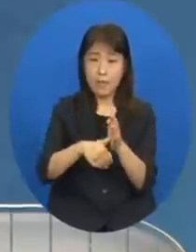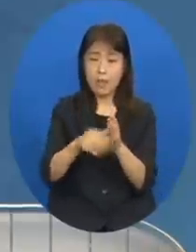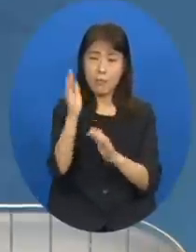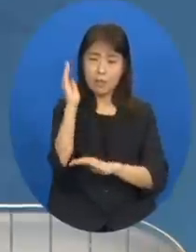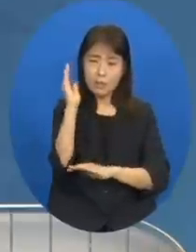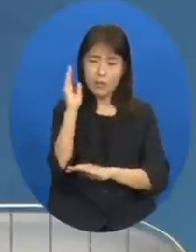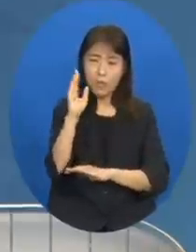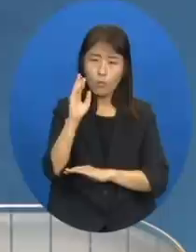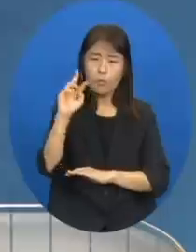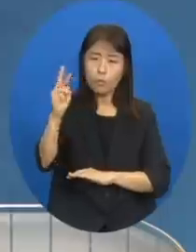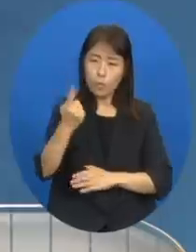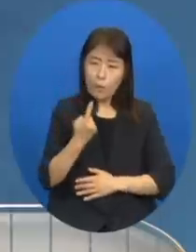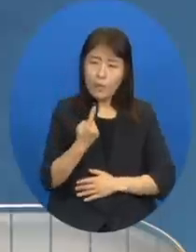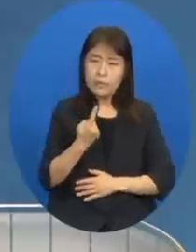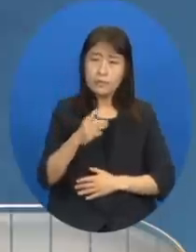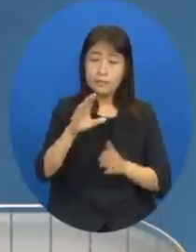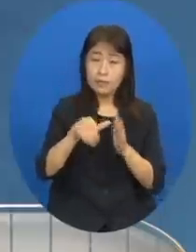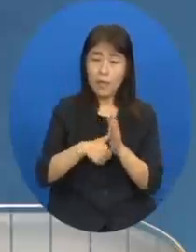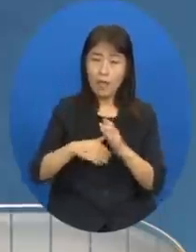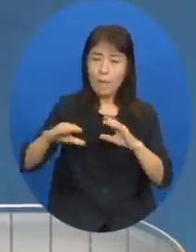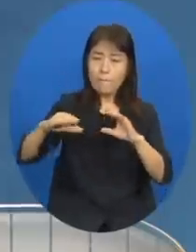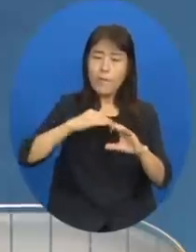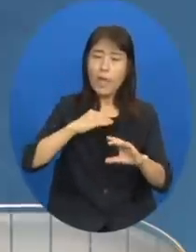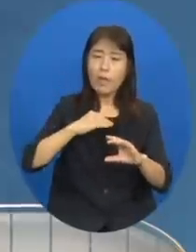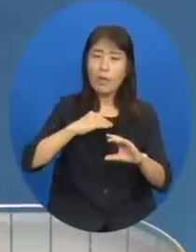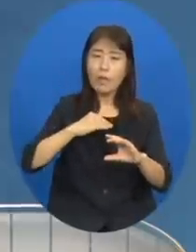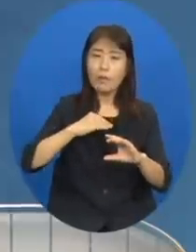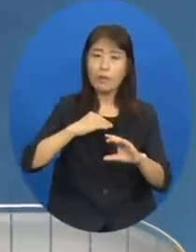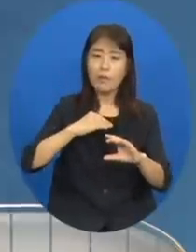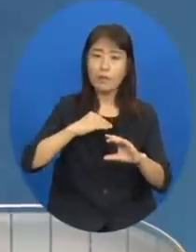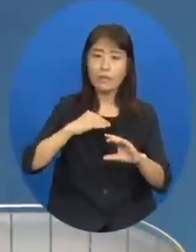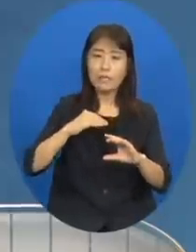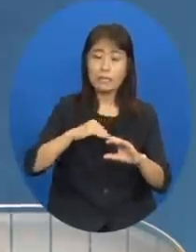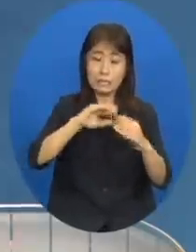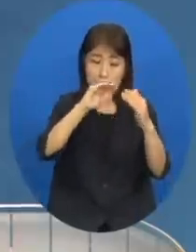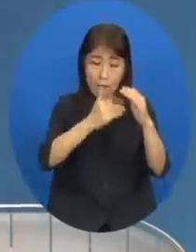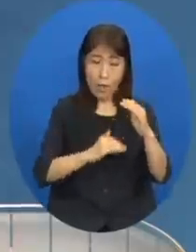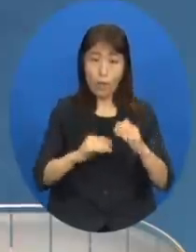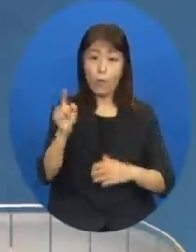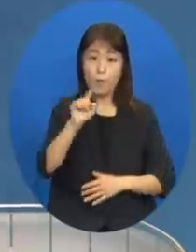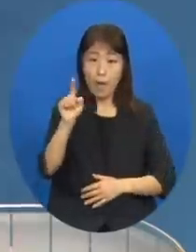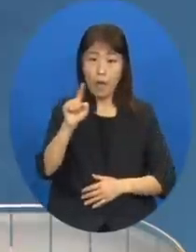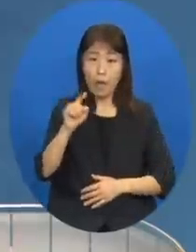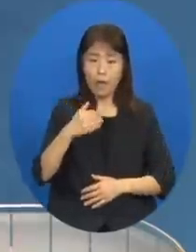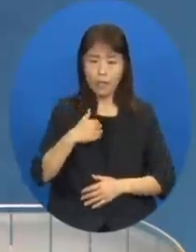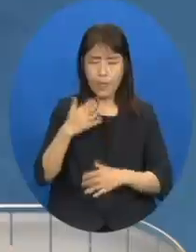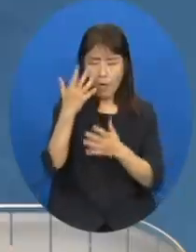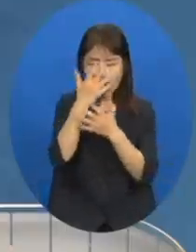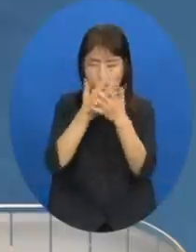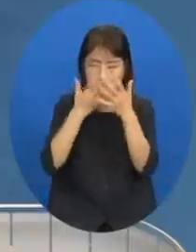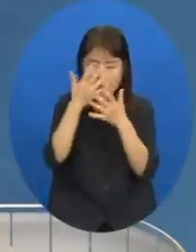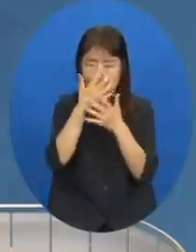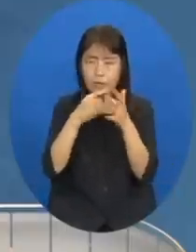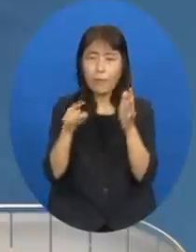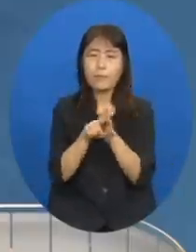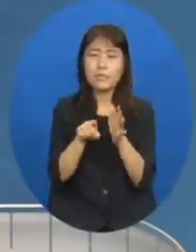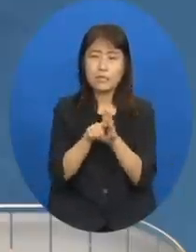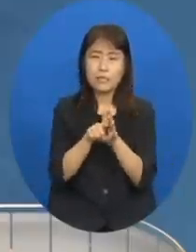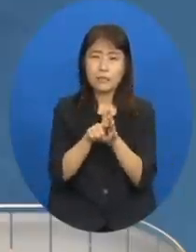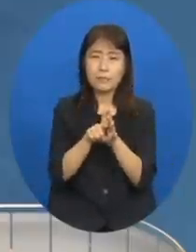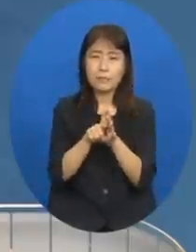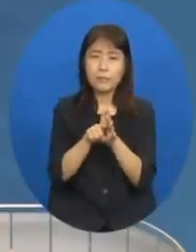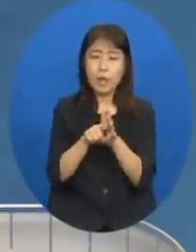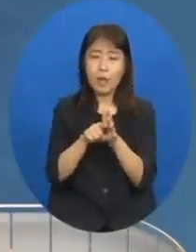거기에 메일을 보내신 분이 계셨어요 그분이 어설프고 흐릿했었는데 목사님